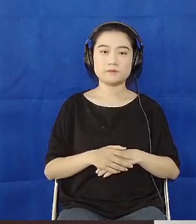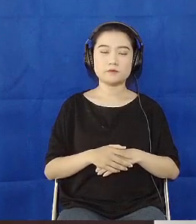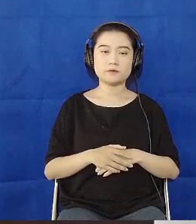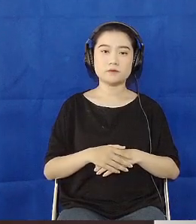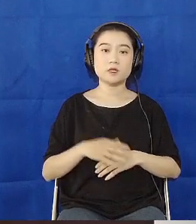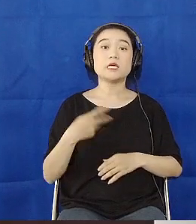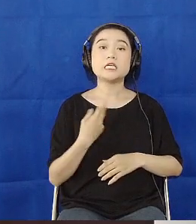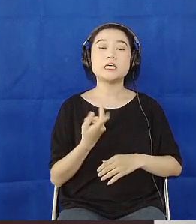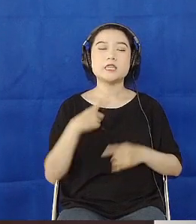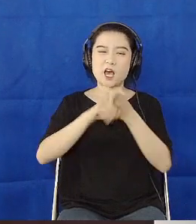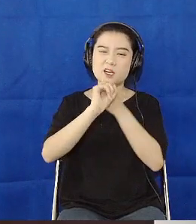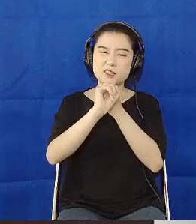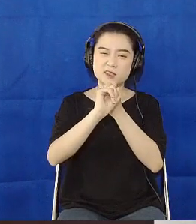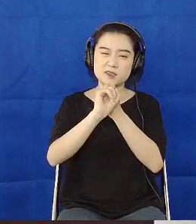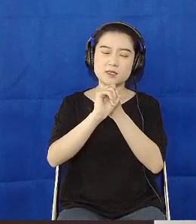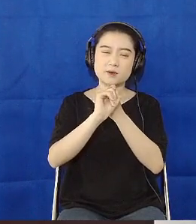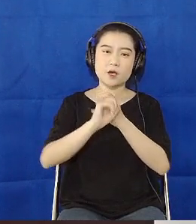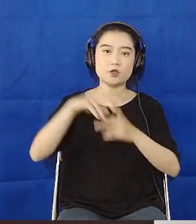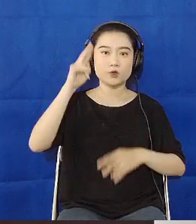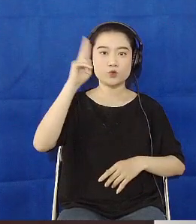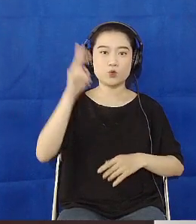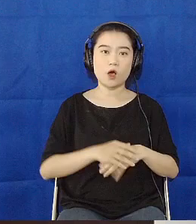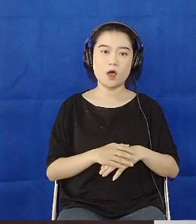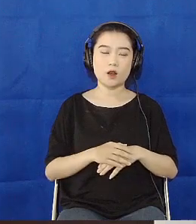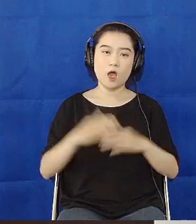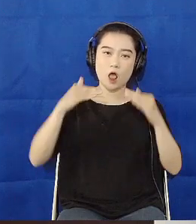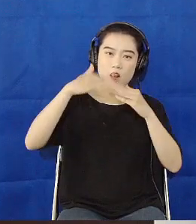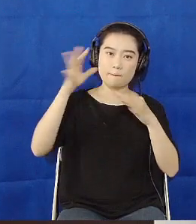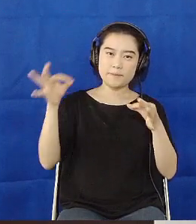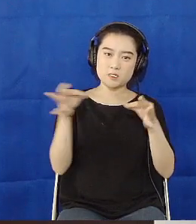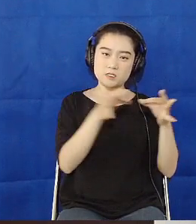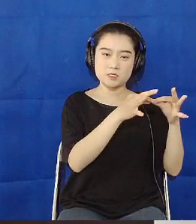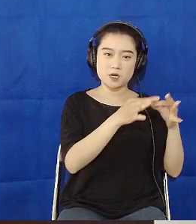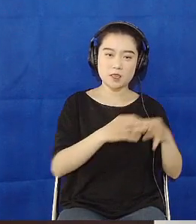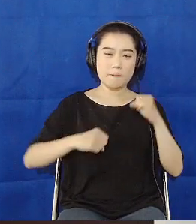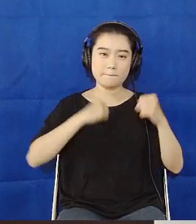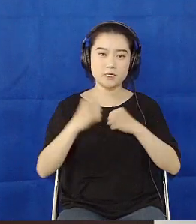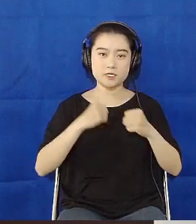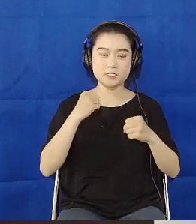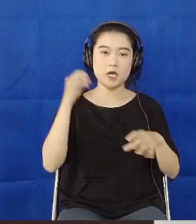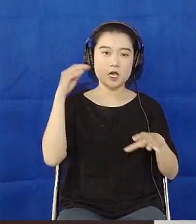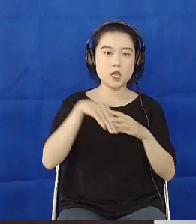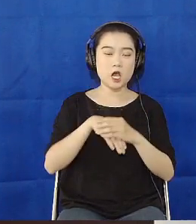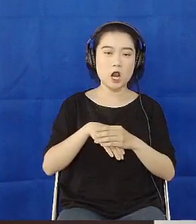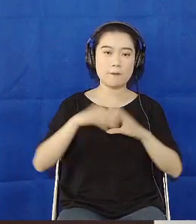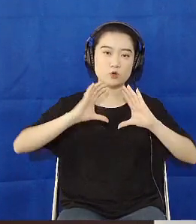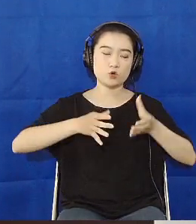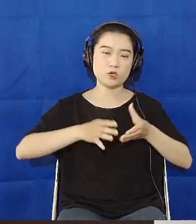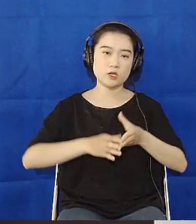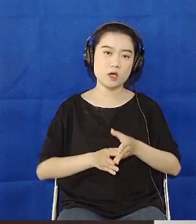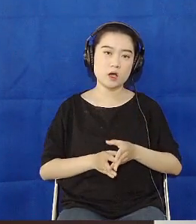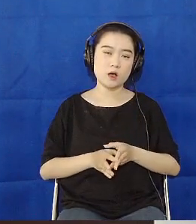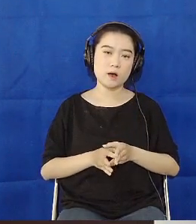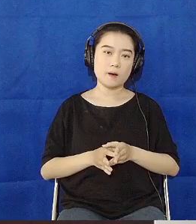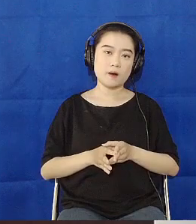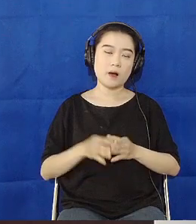adalah sahabat Allah sendiri dalam bekerja di dunia ini, menggunakan anugerah